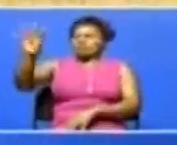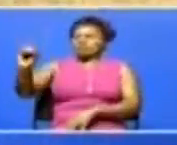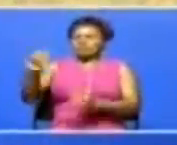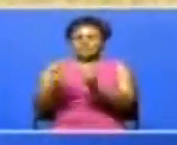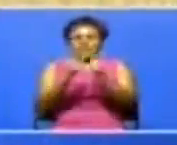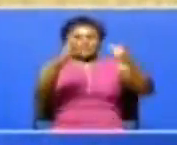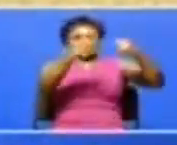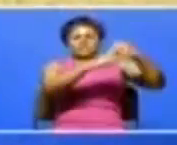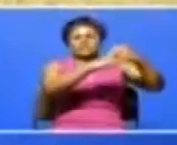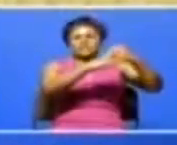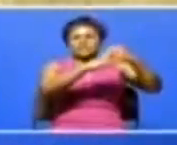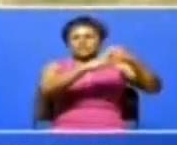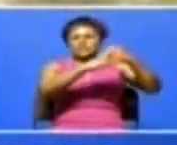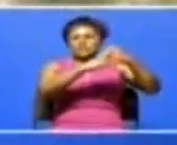40-19.